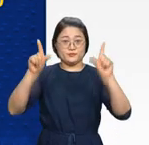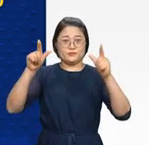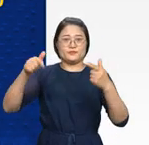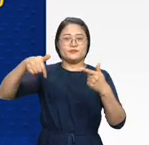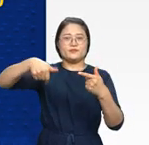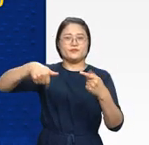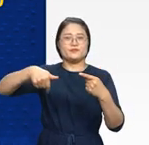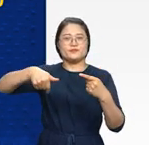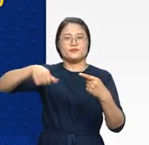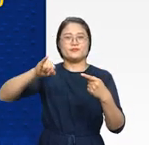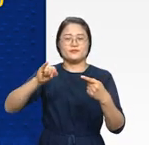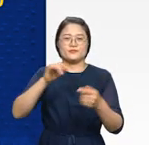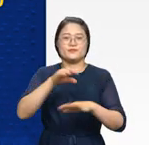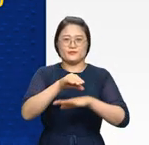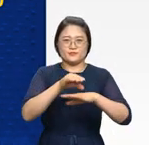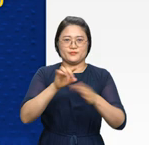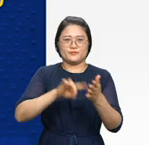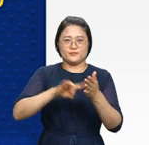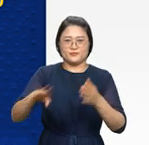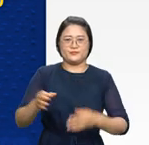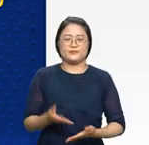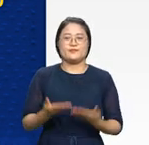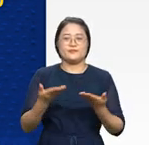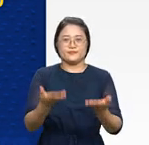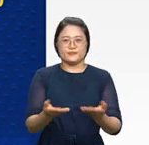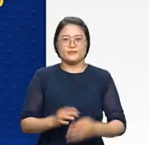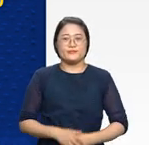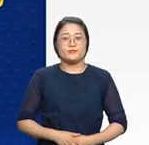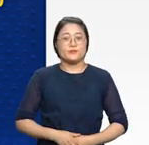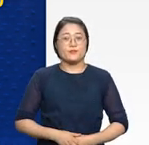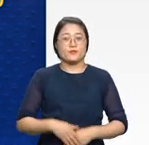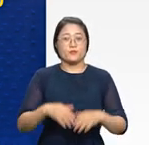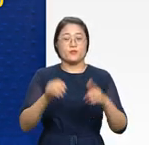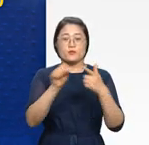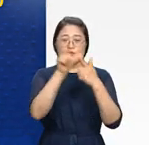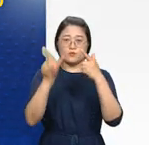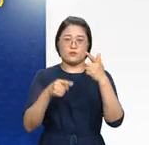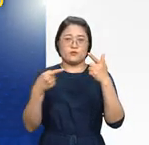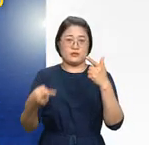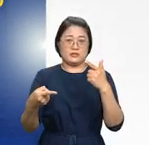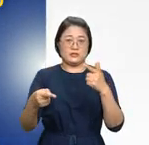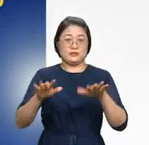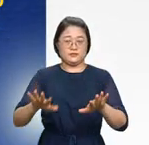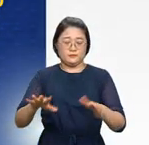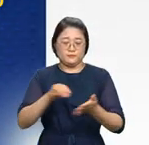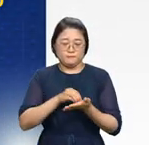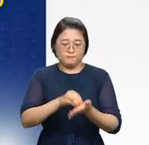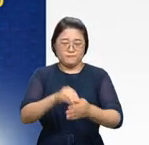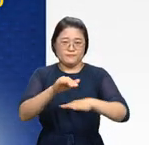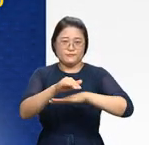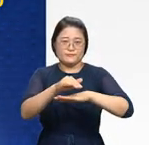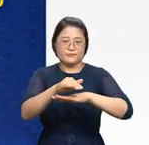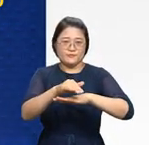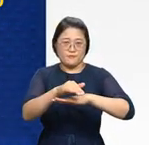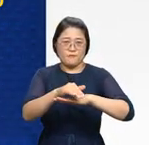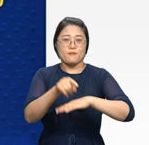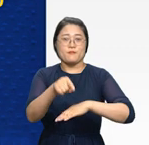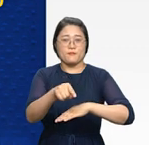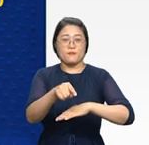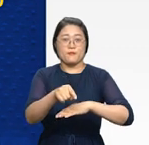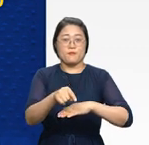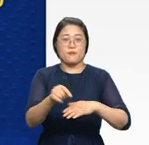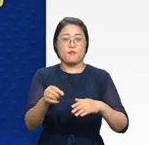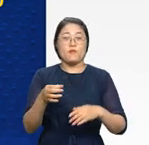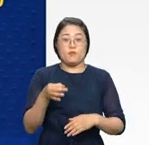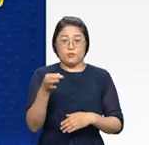2021년 제1기분 자동차세 납부 안내입니다. 2021년 6월 1일 현재 등록된 차량을 대상으로 하며